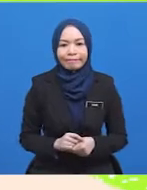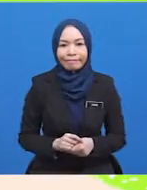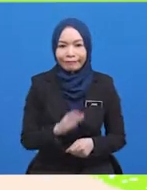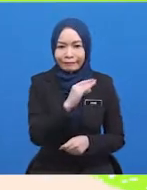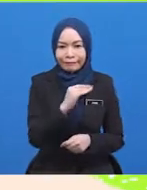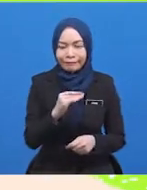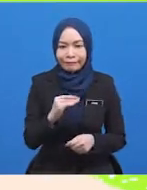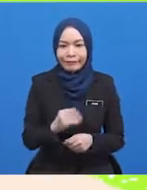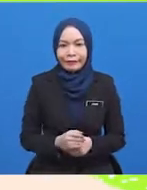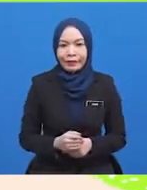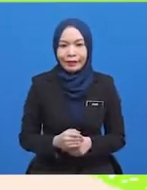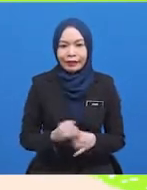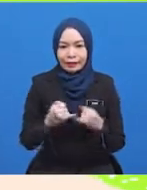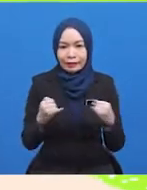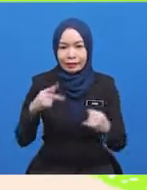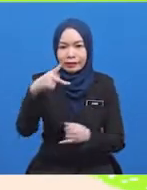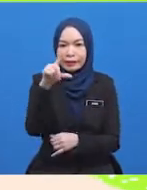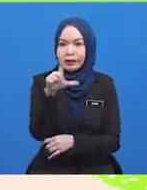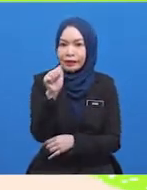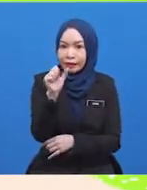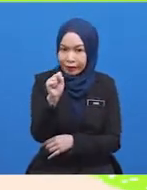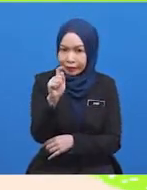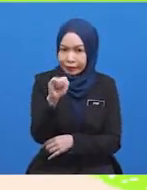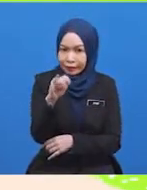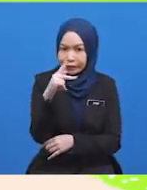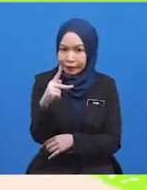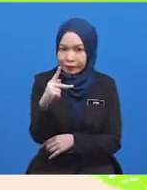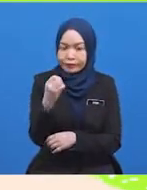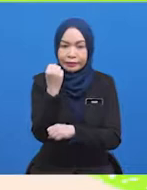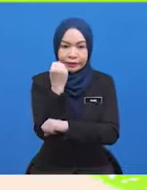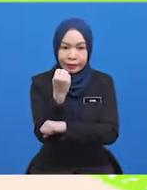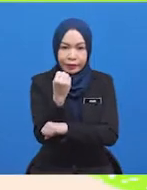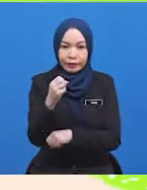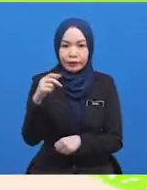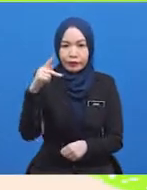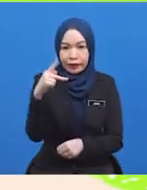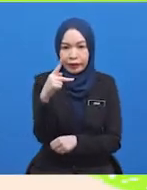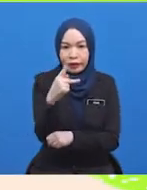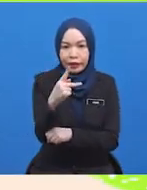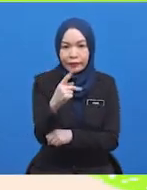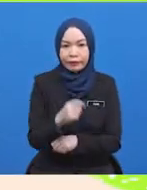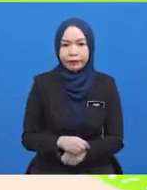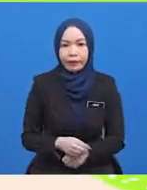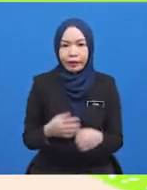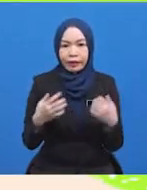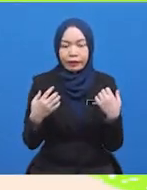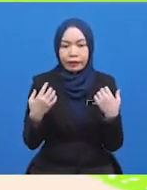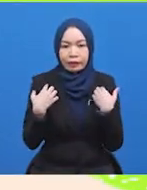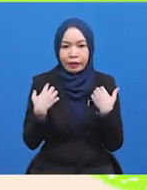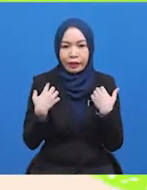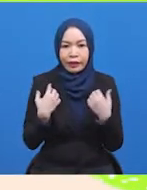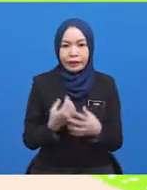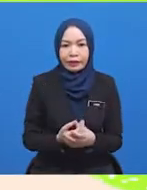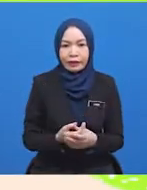terbahagi kepada tiga. Yang pertama ialah batuan konglomerat yang mempunyai komposisi